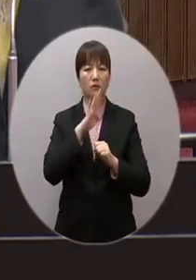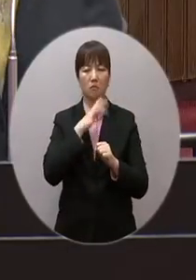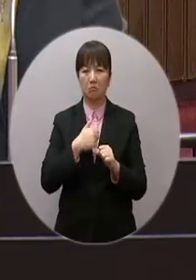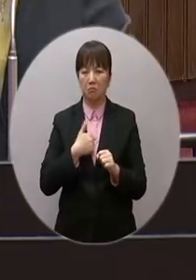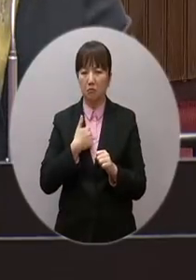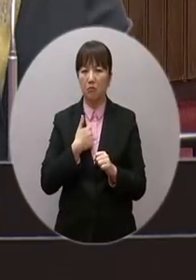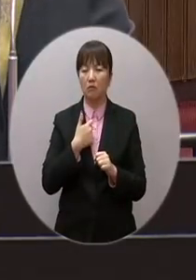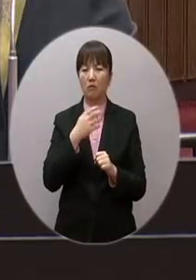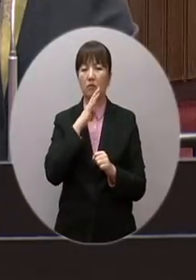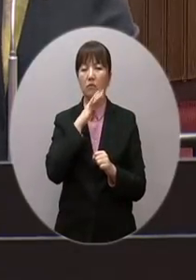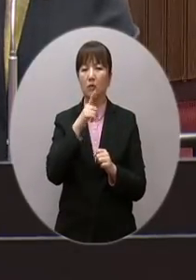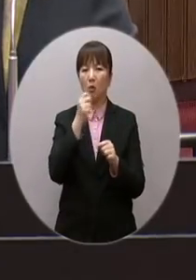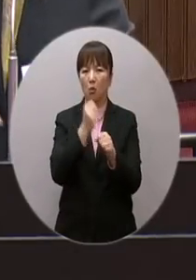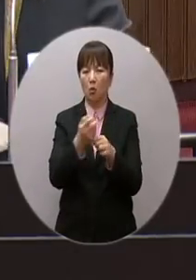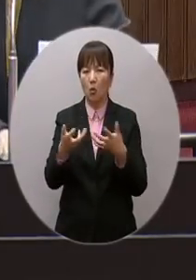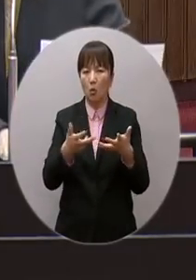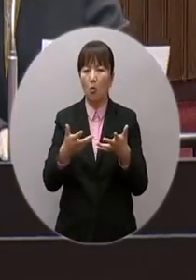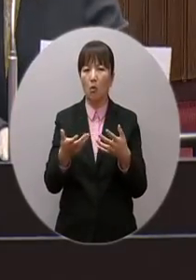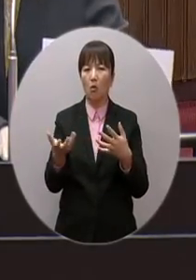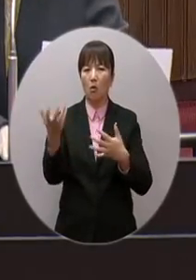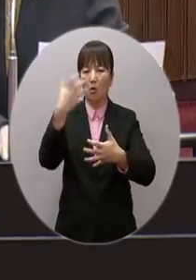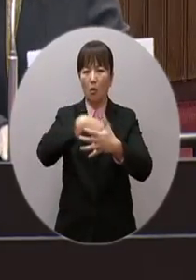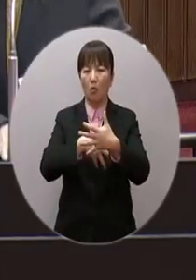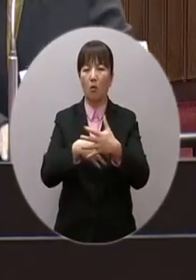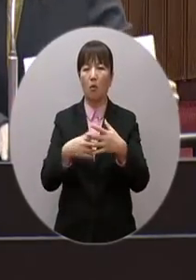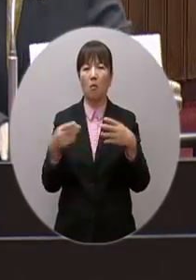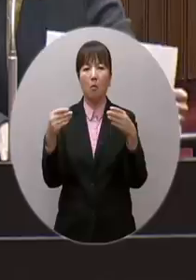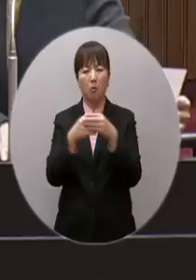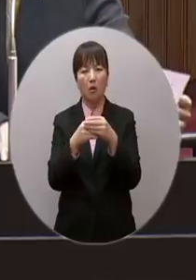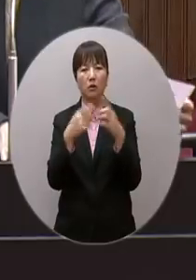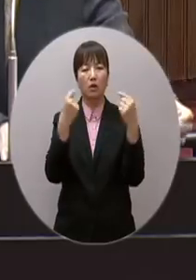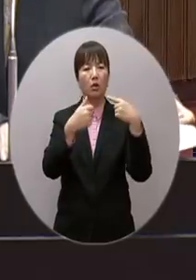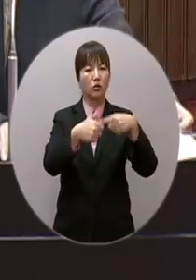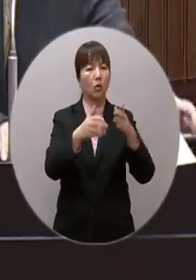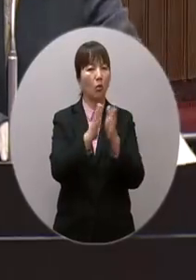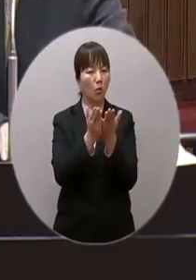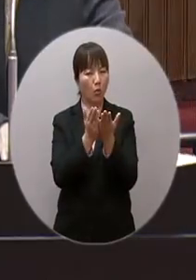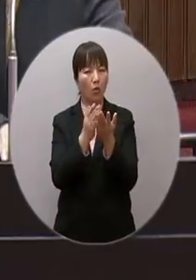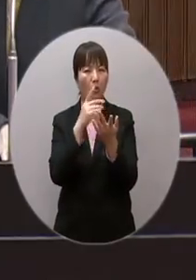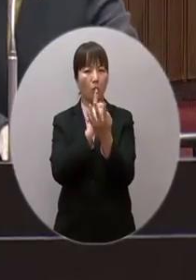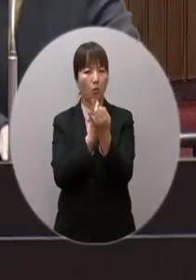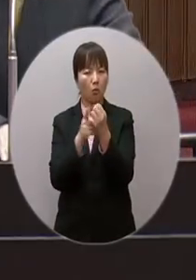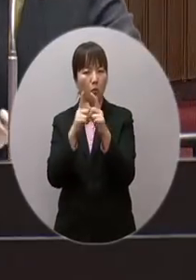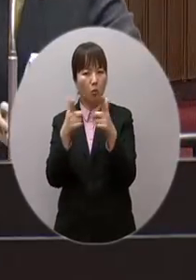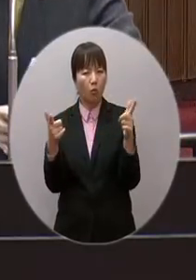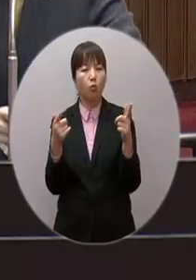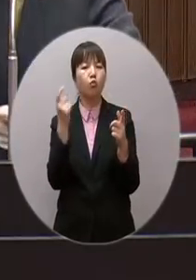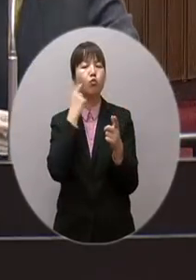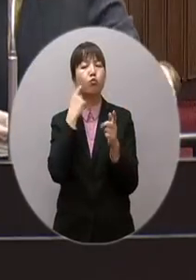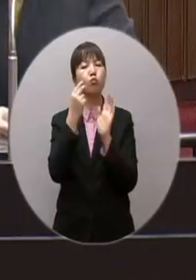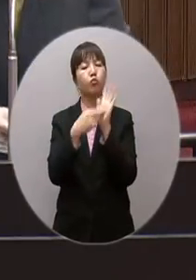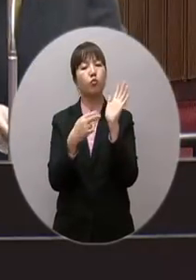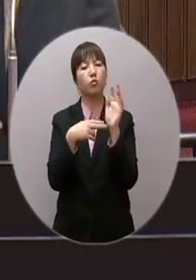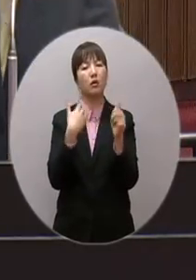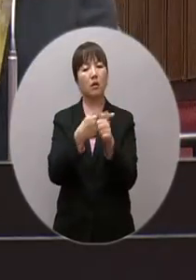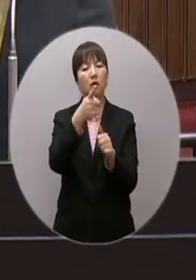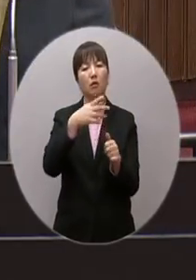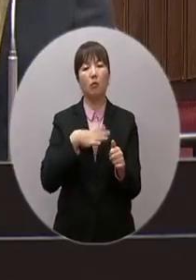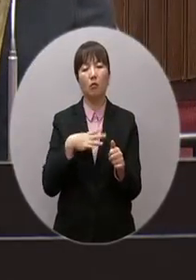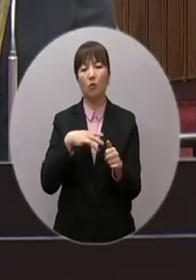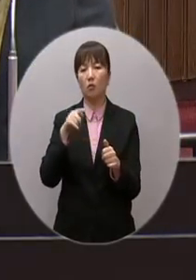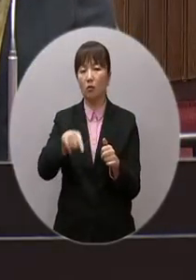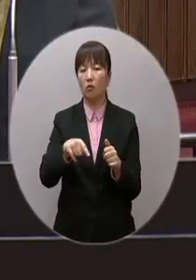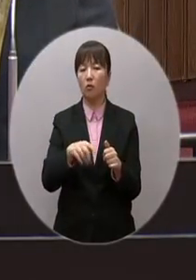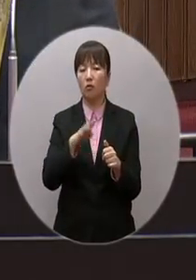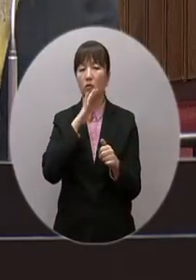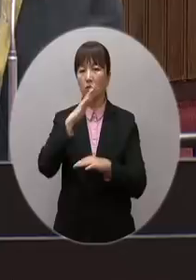导其实他们做了一整包整包的某教材啊，这些东西我再举一个例子给院长了解。其